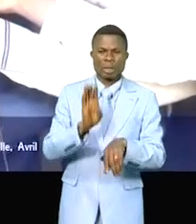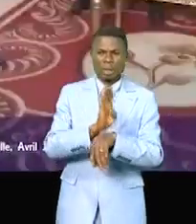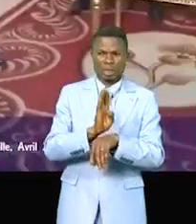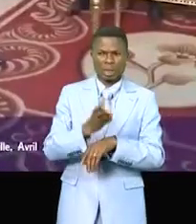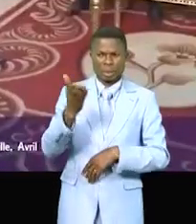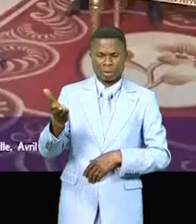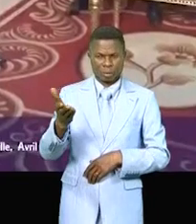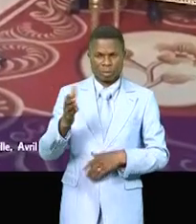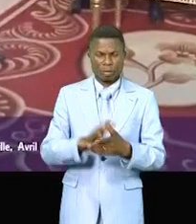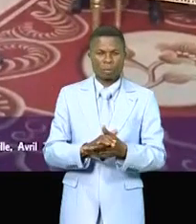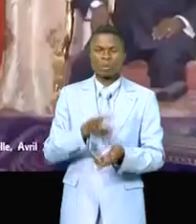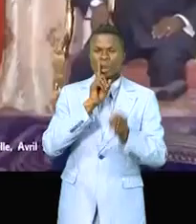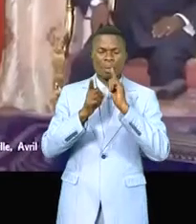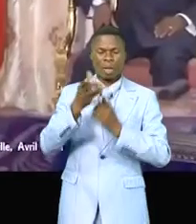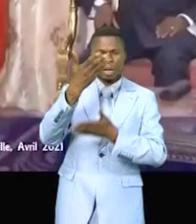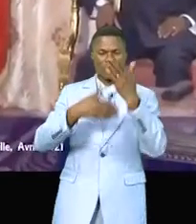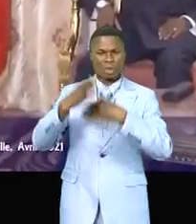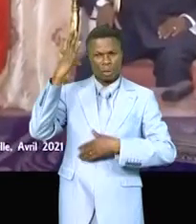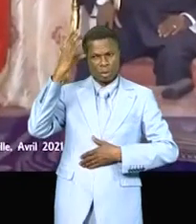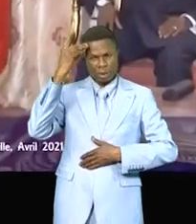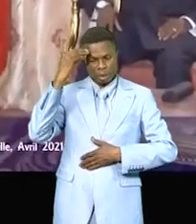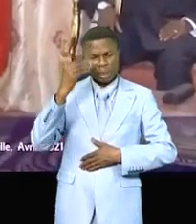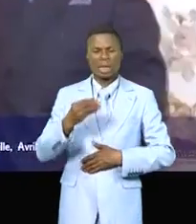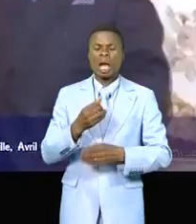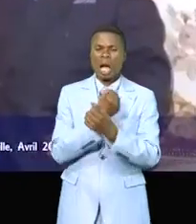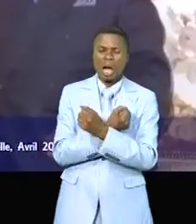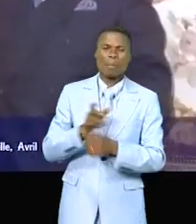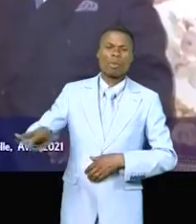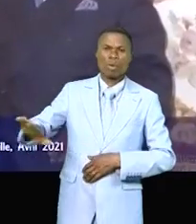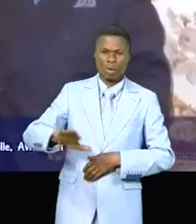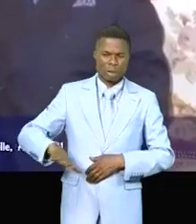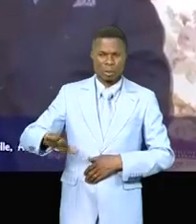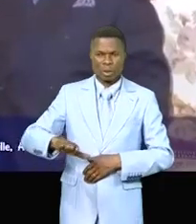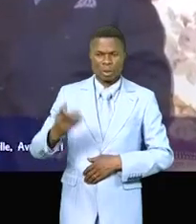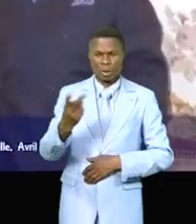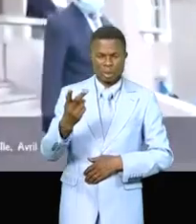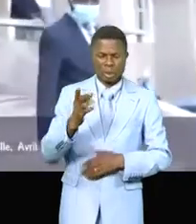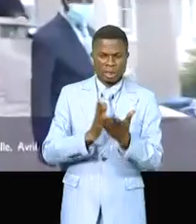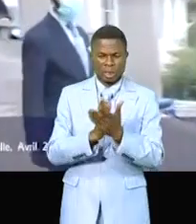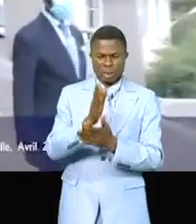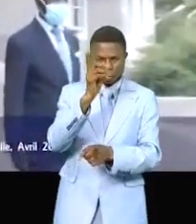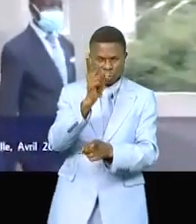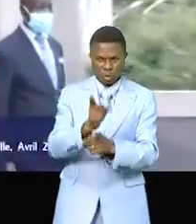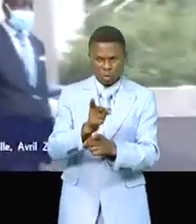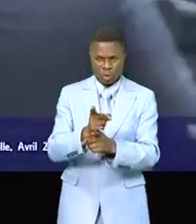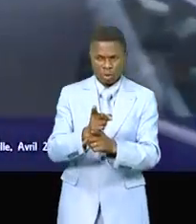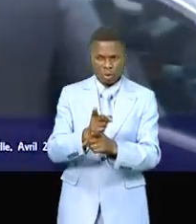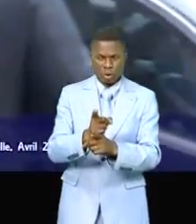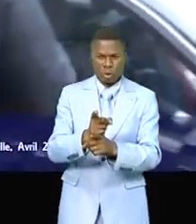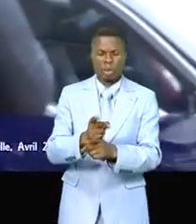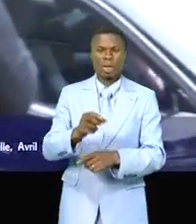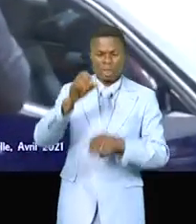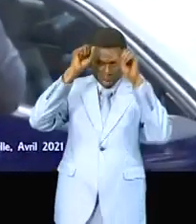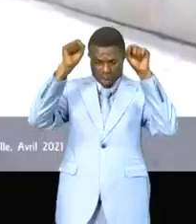ici. Des échanges qui promeuvent la diplomatie parlementaire et s'inscrivent dans la droite ligne de l'approche du président du Sénat